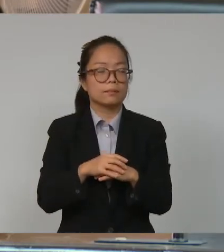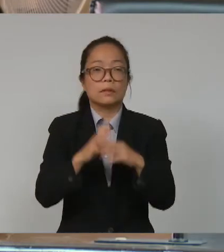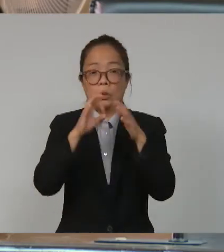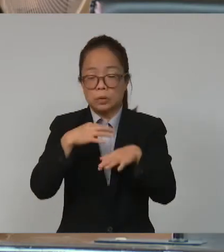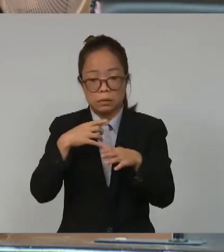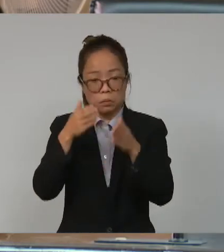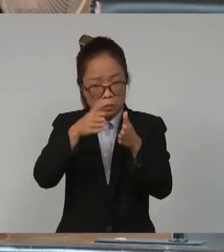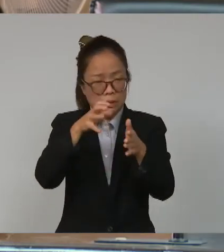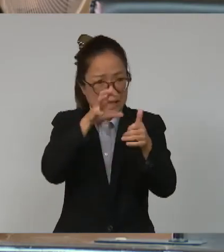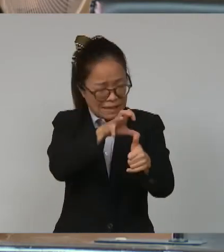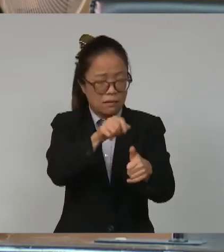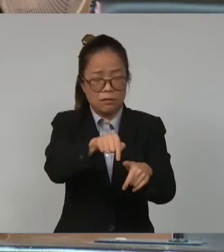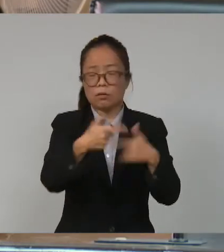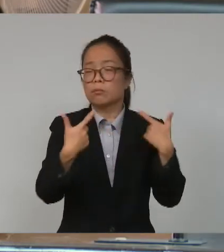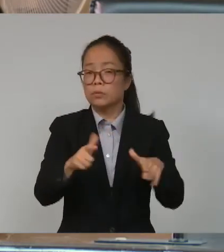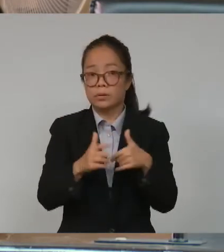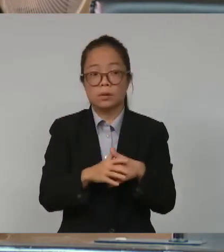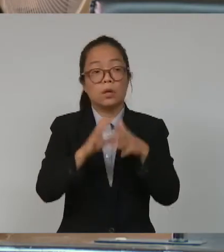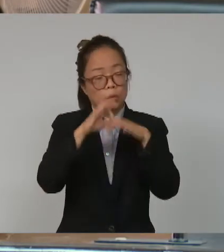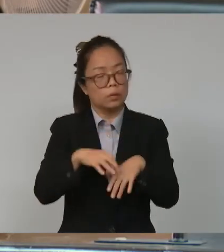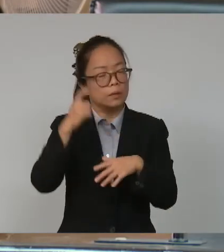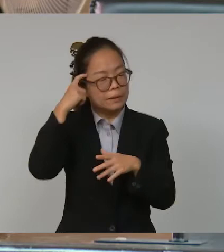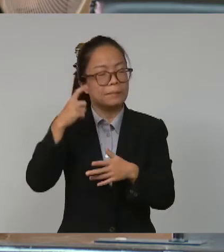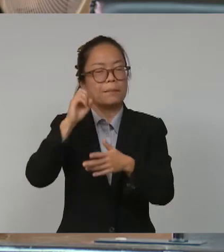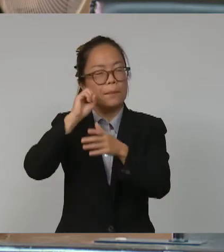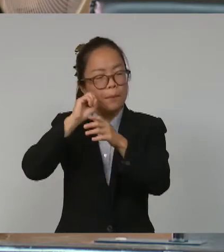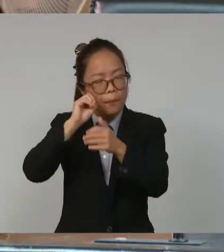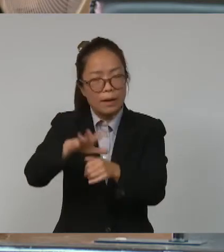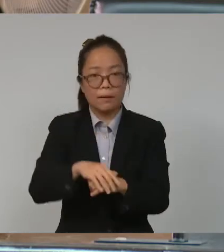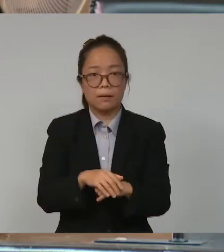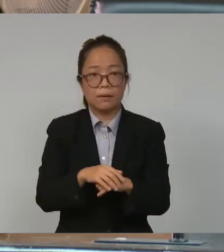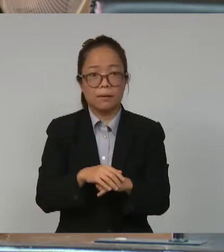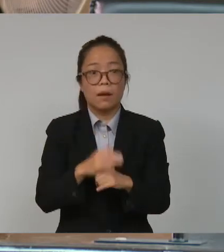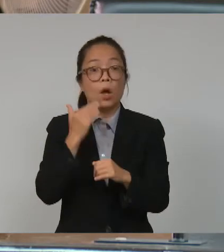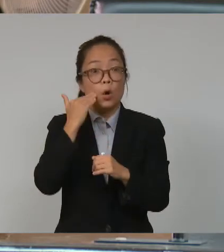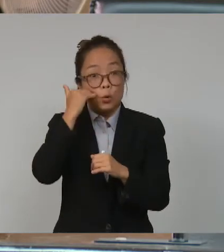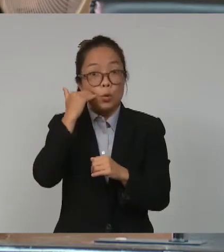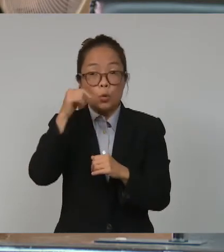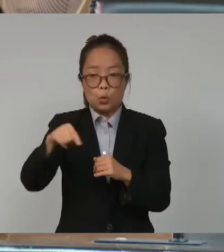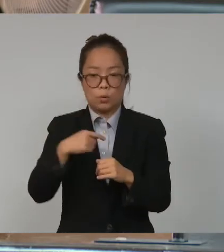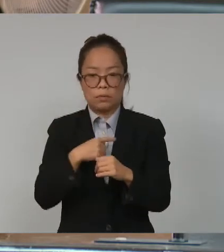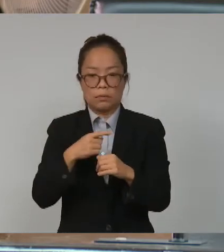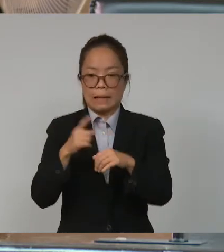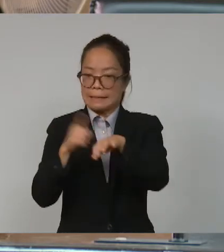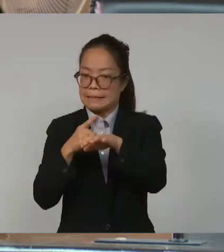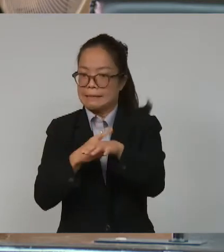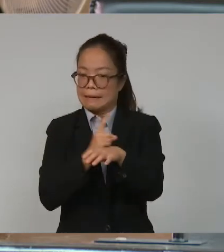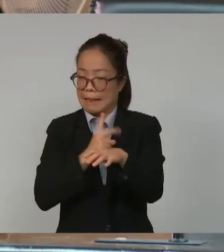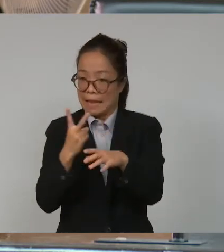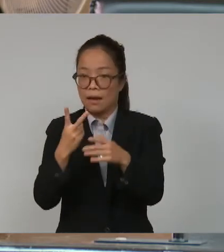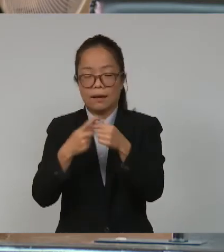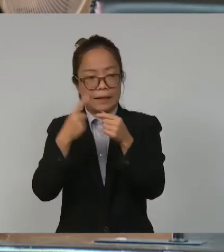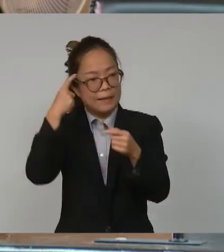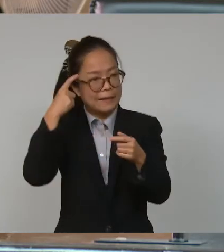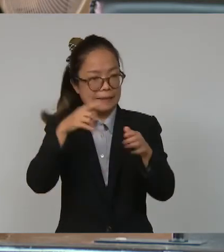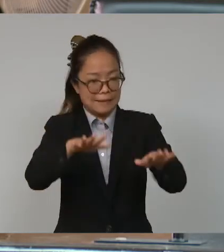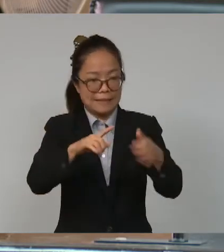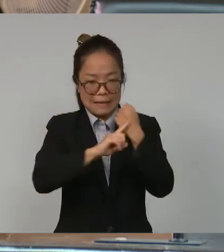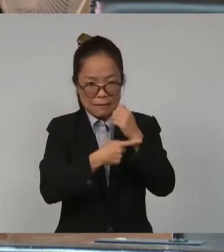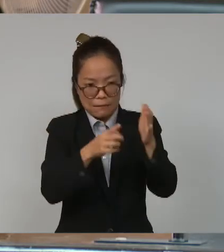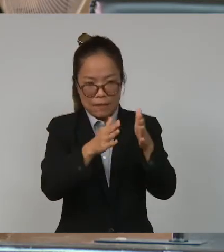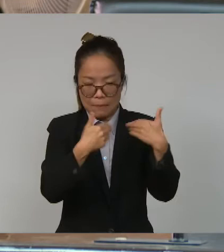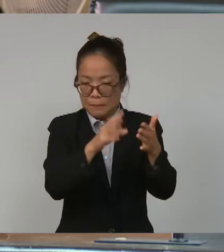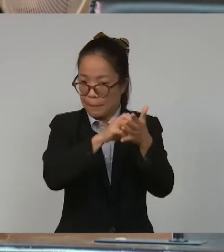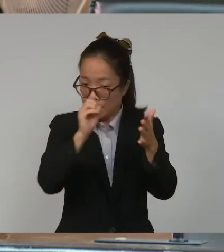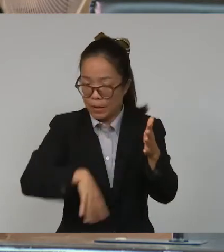所以在这里呢，我这边还是呼吁哦，就是如果它有两种，一个是复决，一个是创